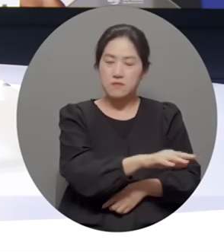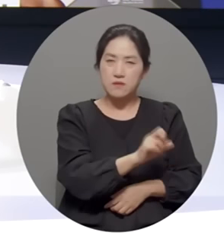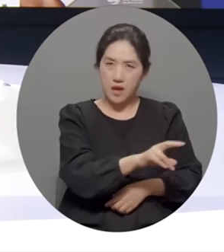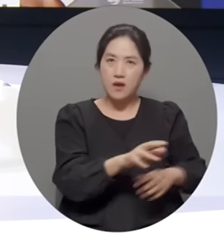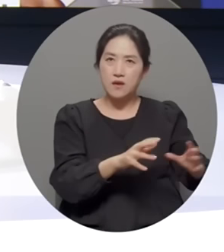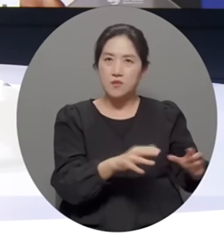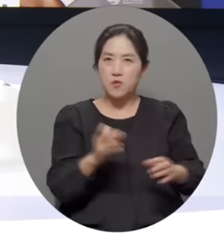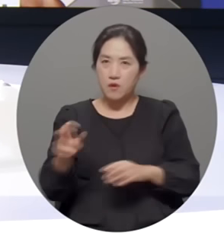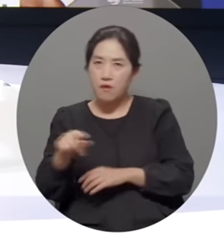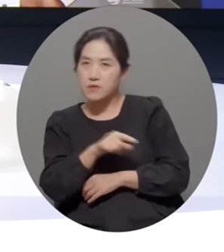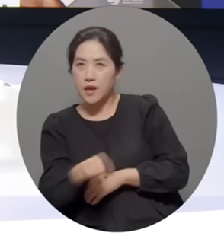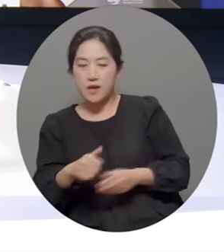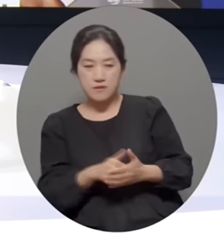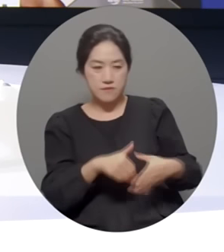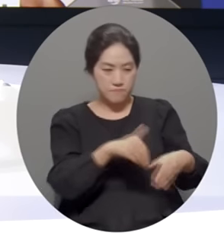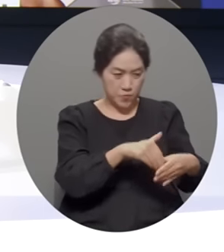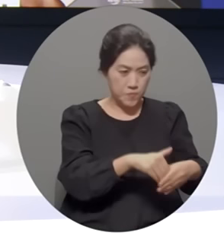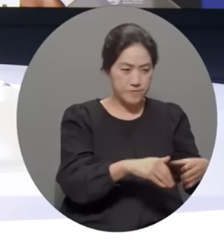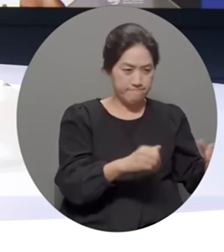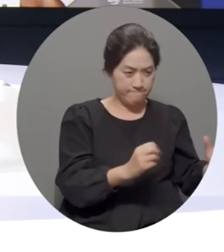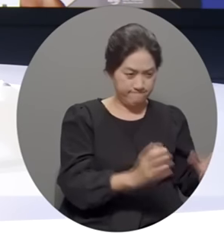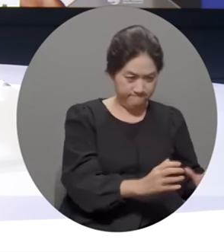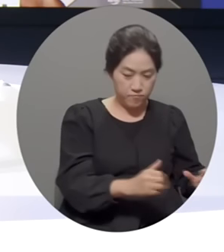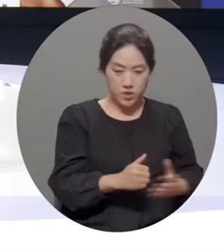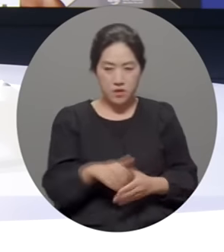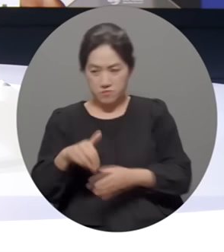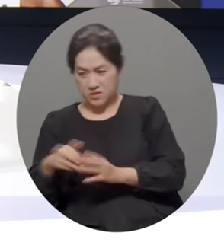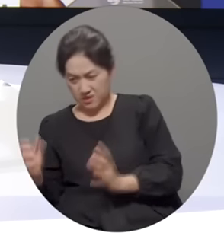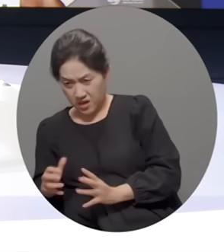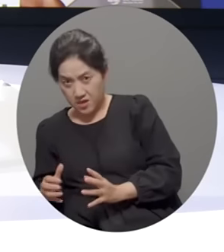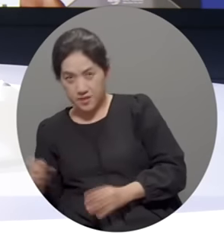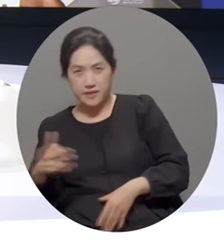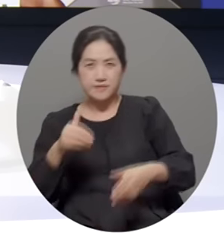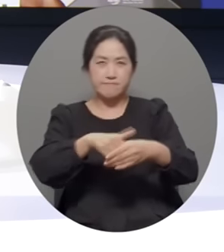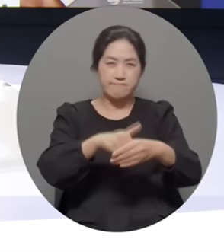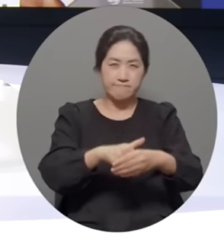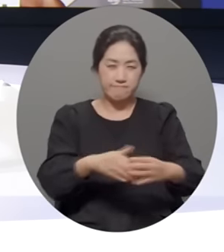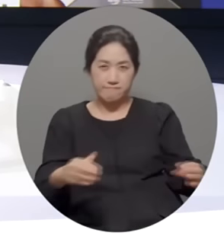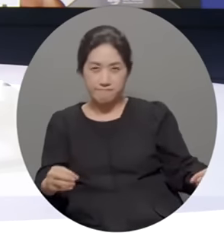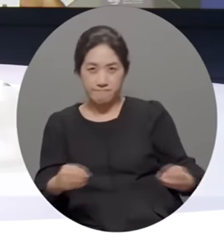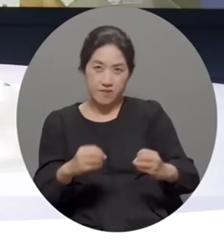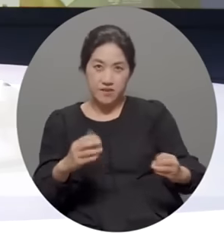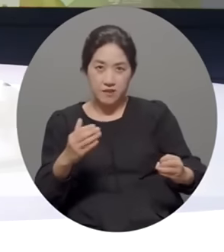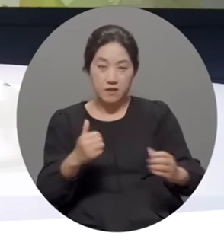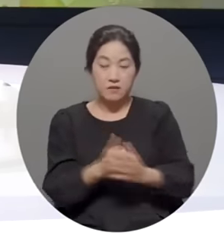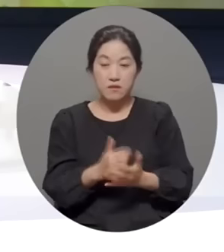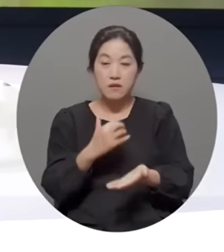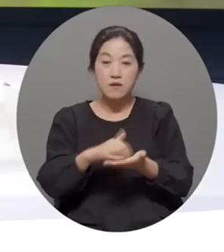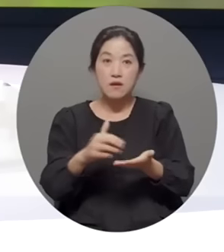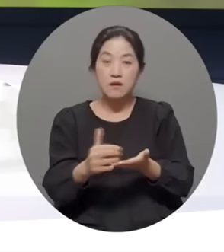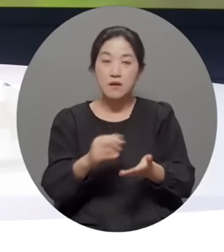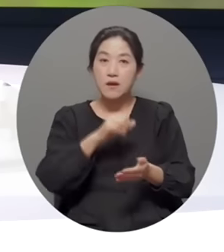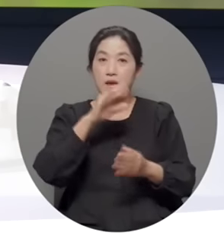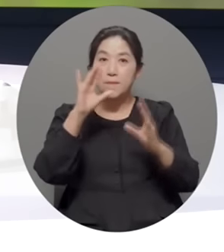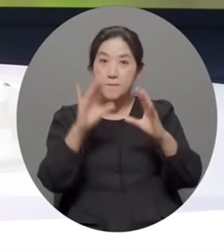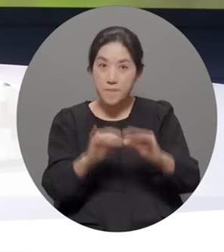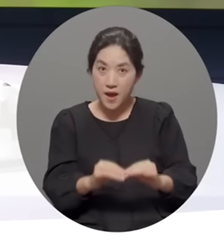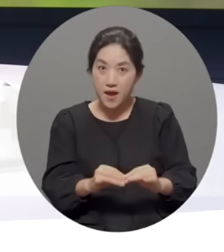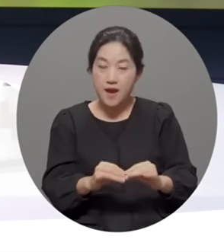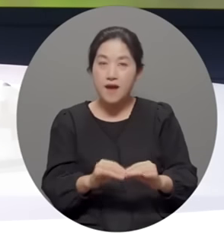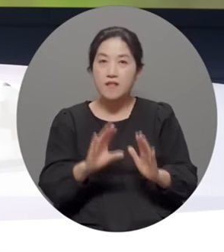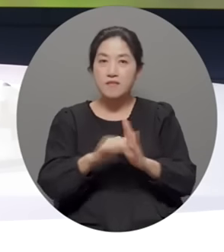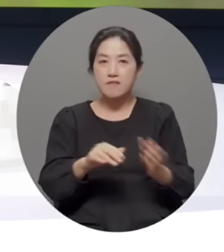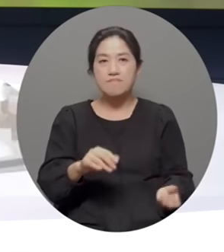여당대로 표단속을 하면서 재의결 대치정국에 접어들었는데요. 몇 명이 찬성하면 특검법이